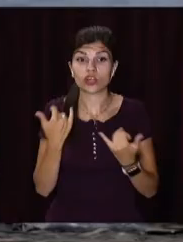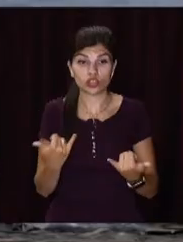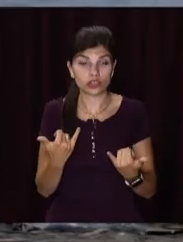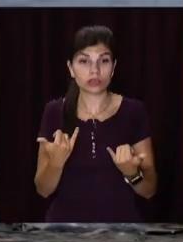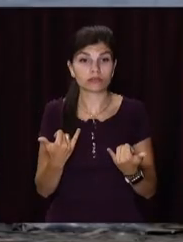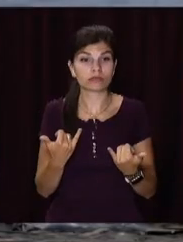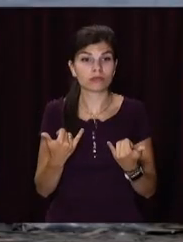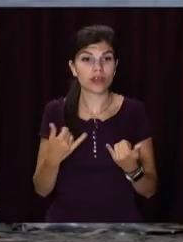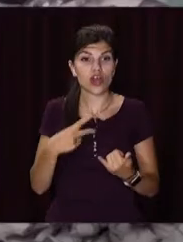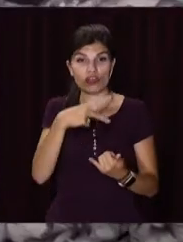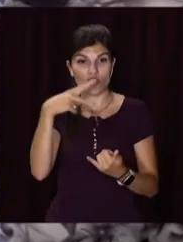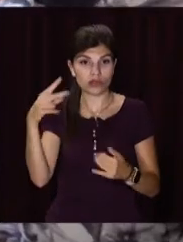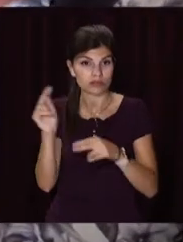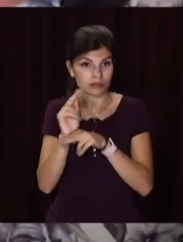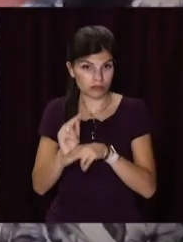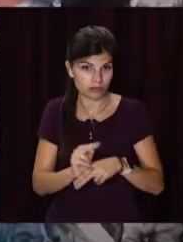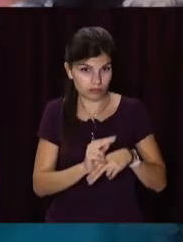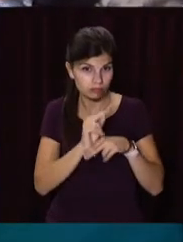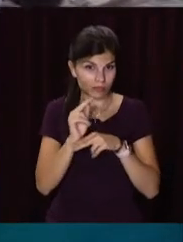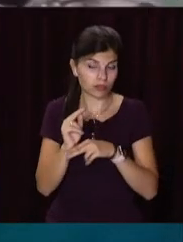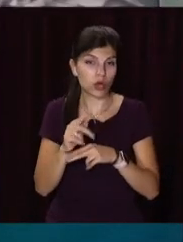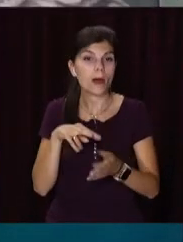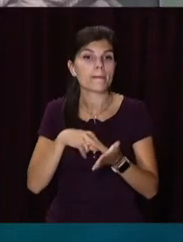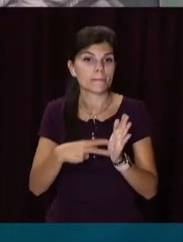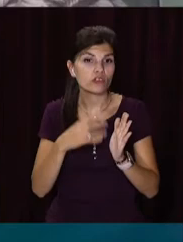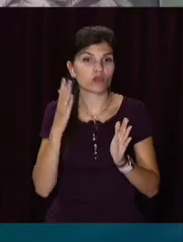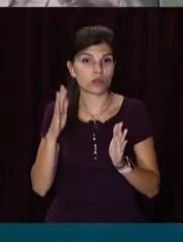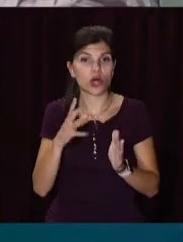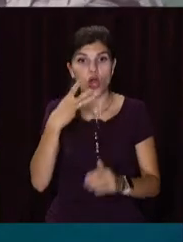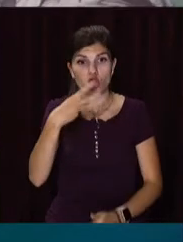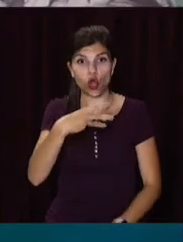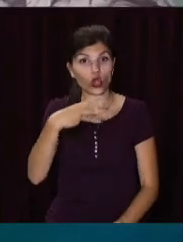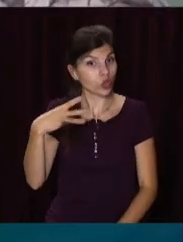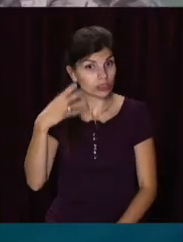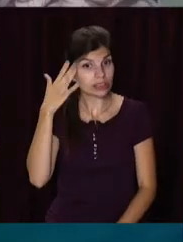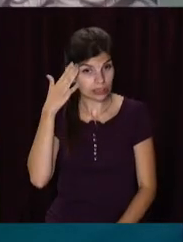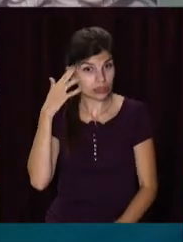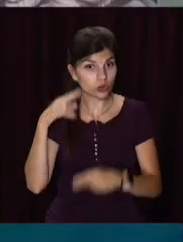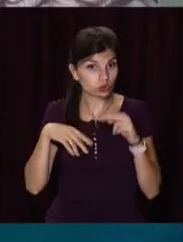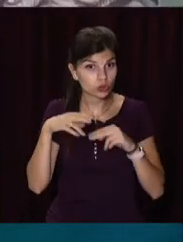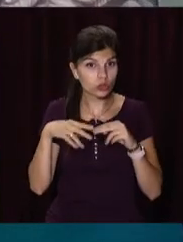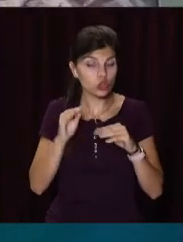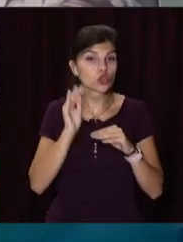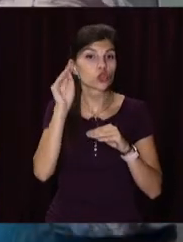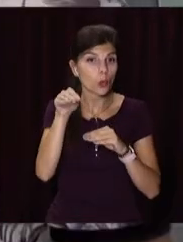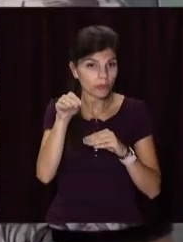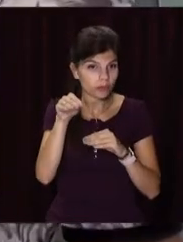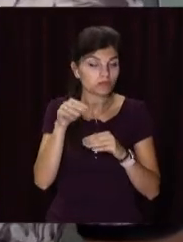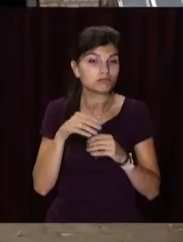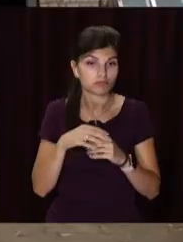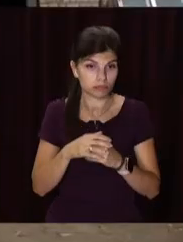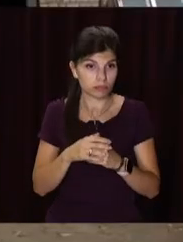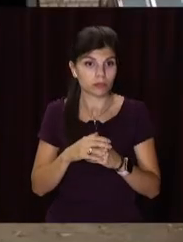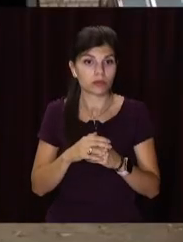демонтується двохэтажне здання, на місці якого планируется трехэтажное здание построить до сентября, ввести в эксплуатацию,